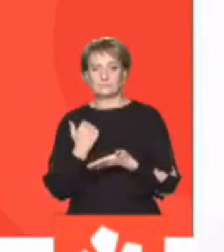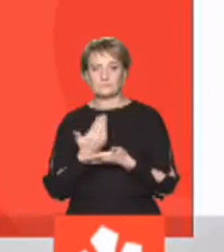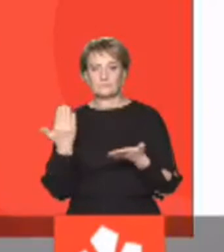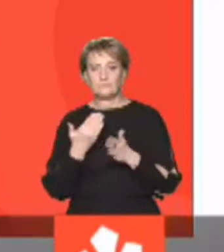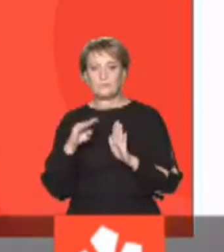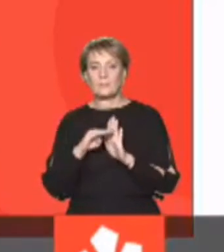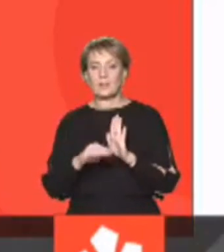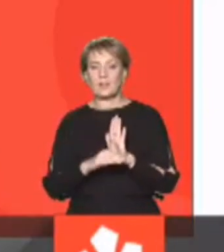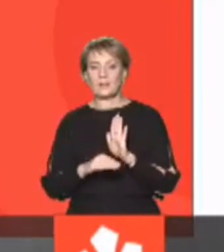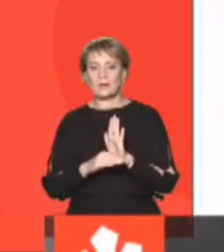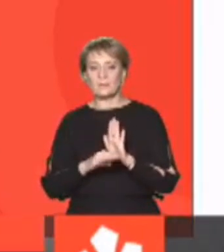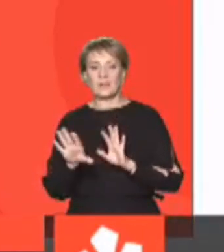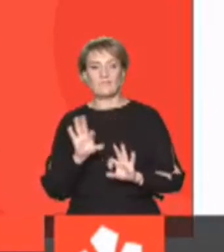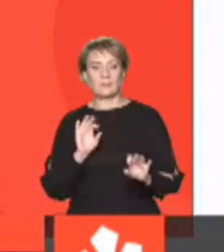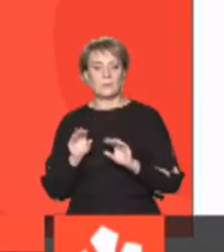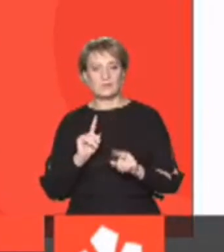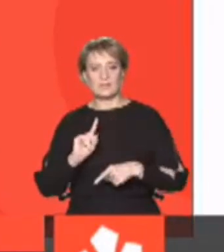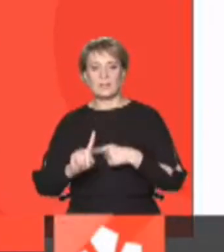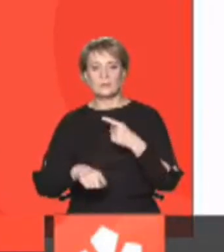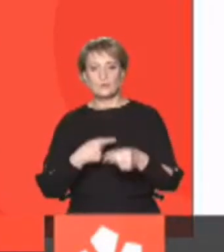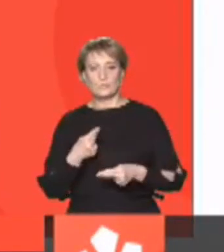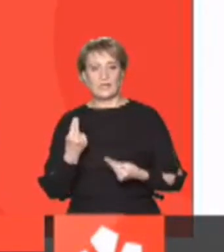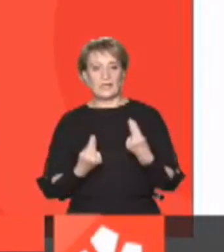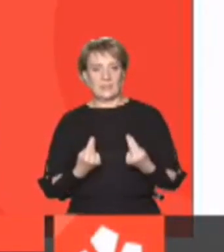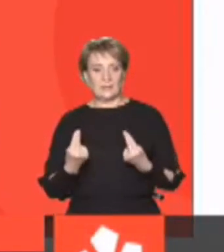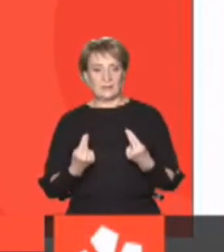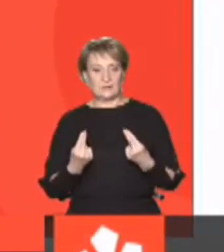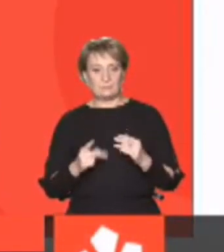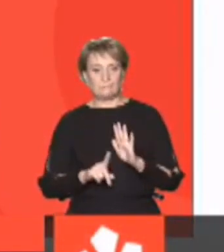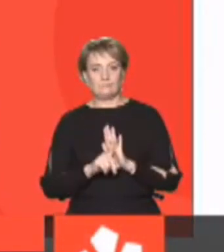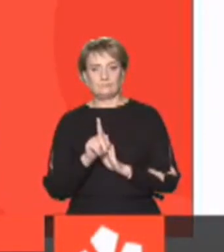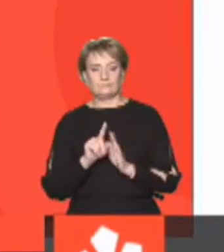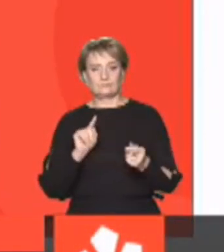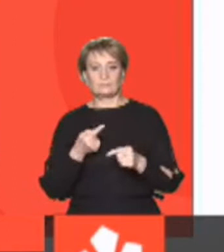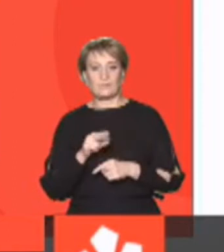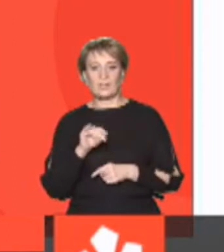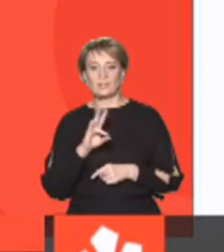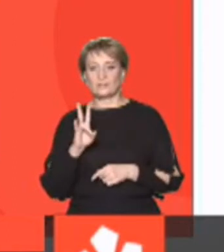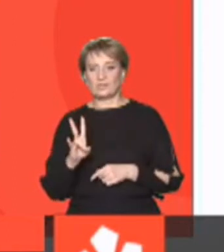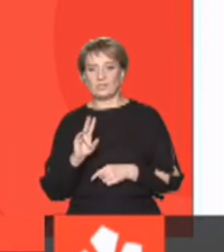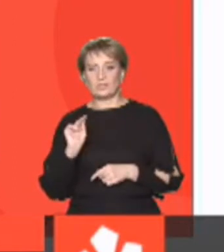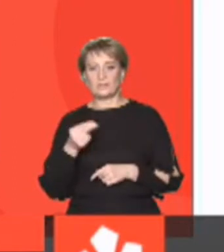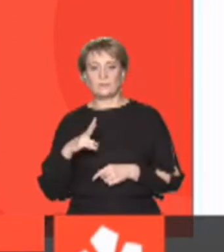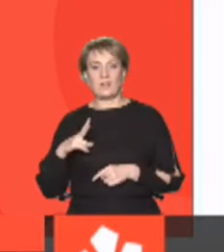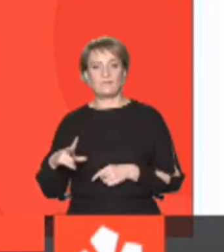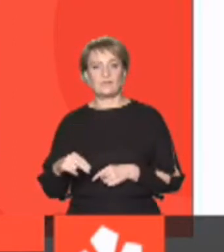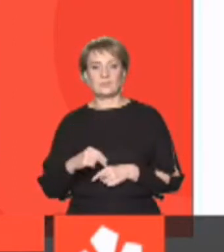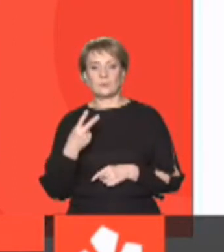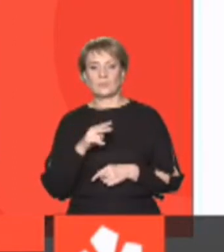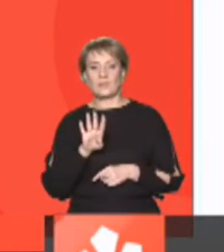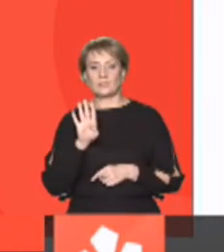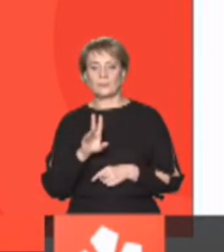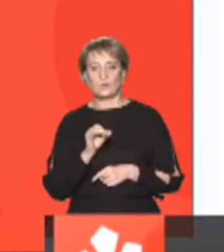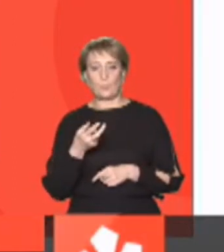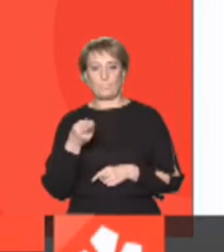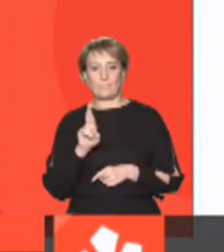графіком відбиратиметься на наступний мундіаль. Стартує команда Шевченка матчем проти чинних чемпіонів світу французів 24